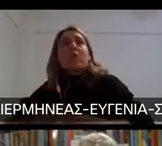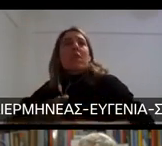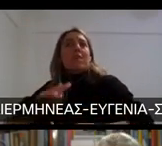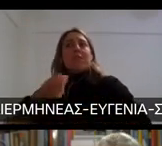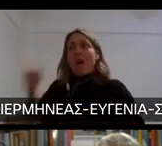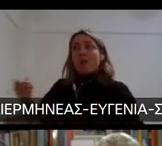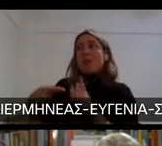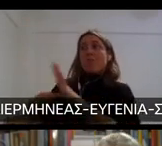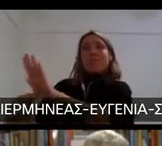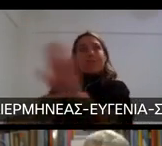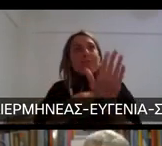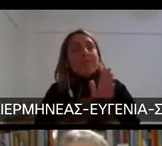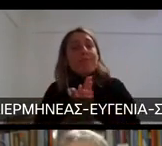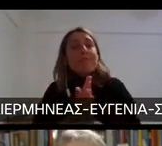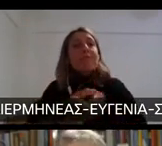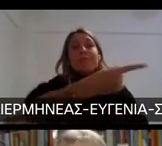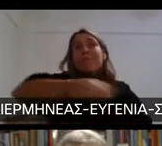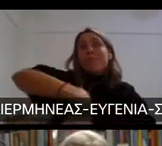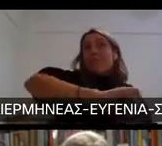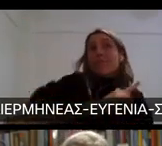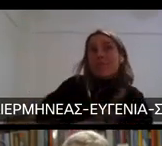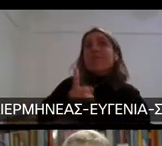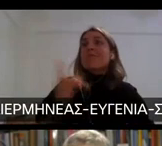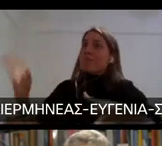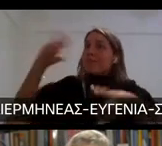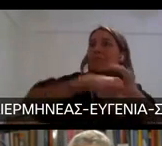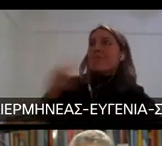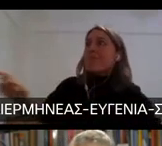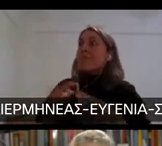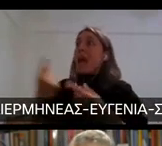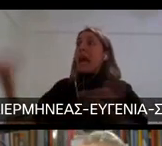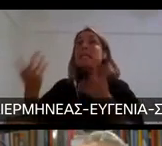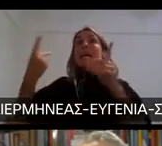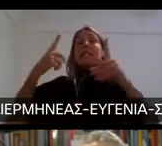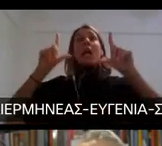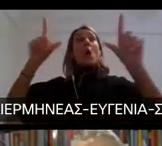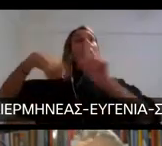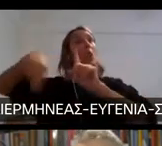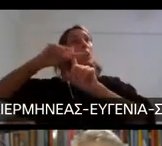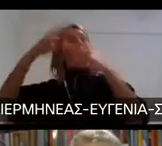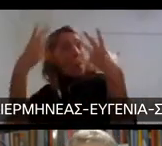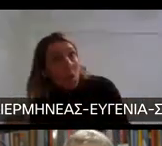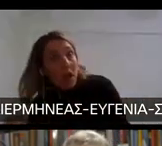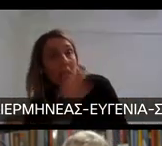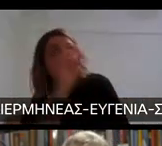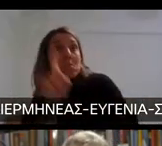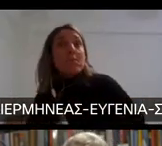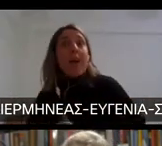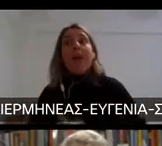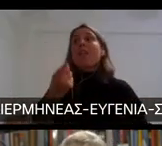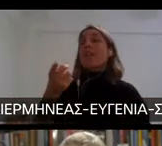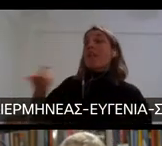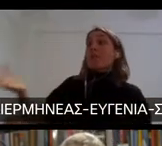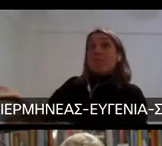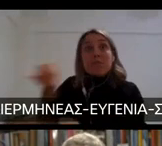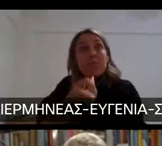με θετική στάση απέναντι στους αφομοιωτικούς μηχανισμούς της χώρας υποδοχής. Για παράδειγμα, αναπαριστάνονται θετικοί στο να